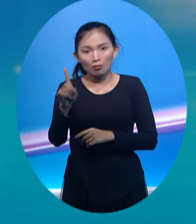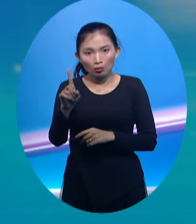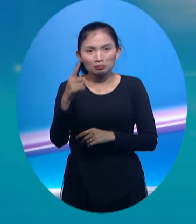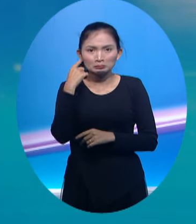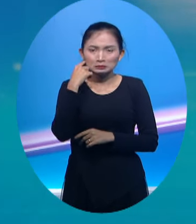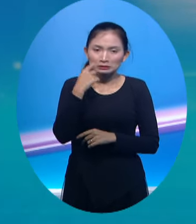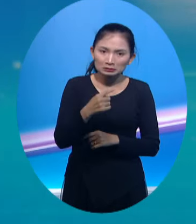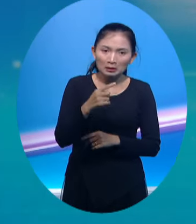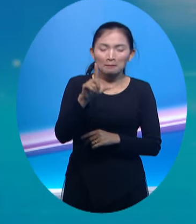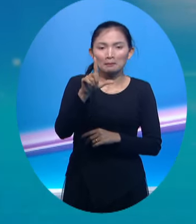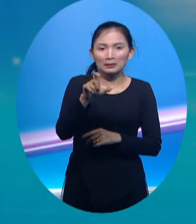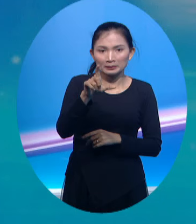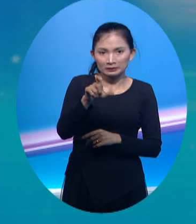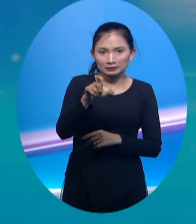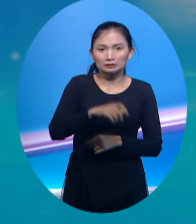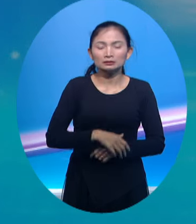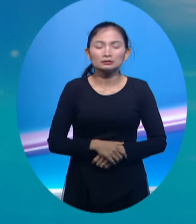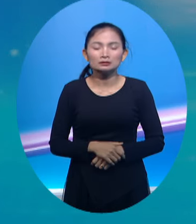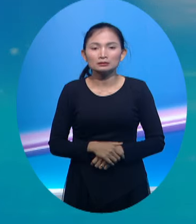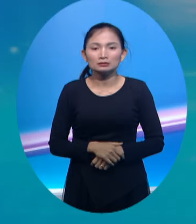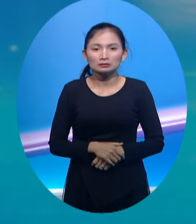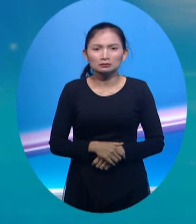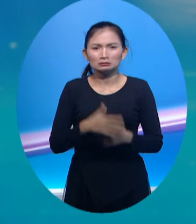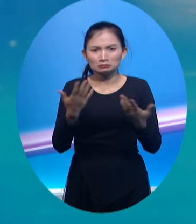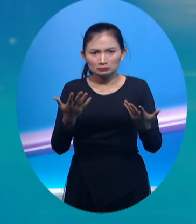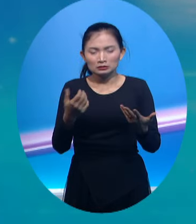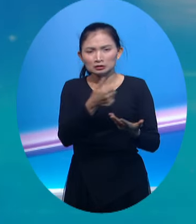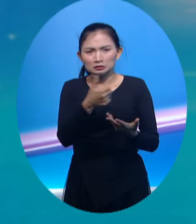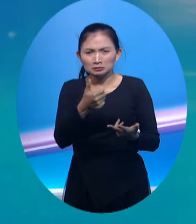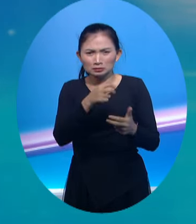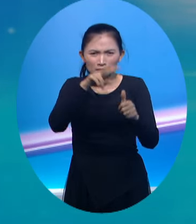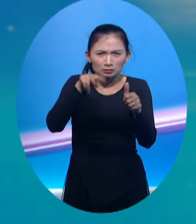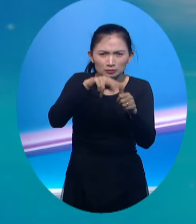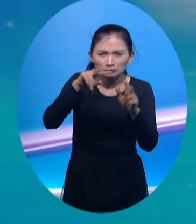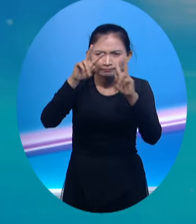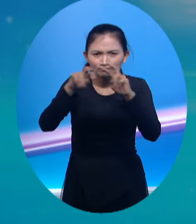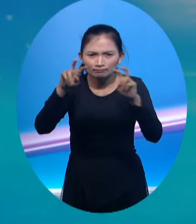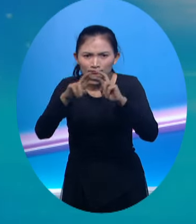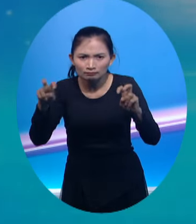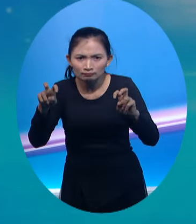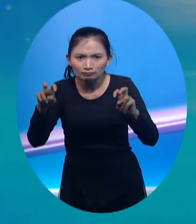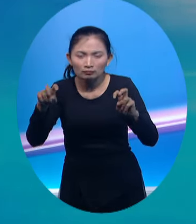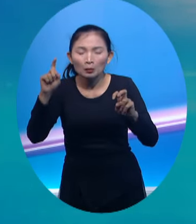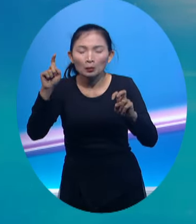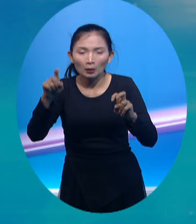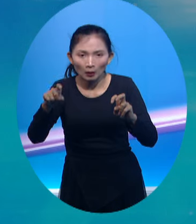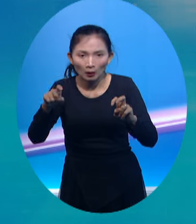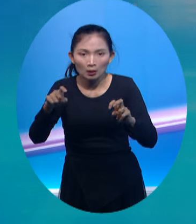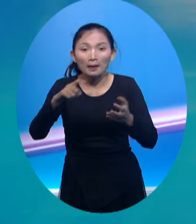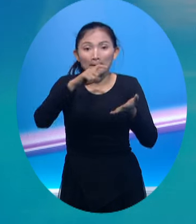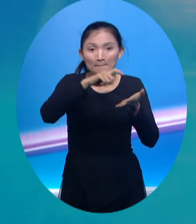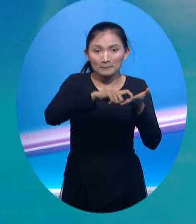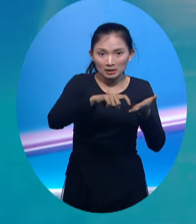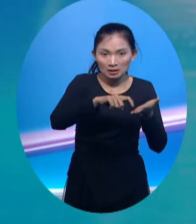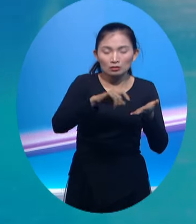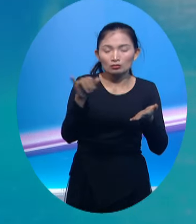Airlines Tối qua Singapore cho biết sẽ gửi các nhà điều tra đến thủ đô Bangkok Thái Lan đại diện của Mỹ và Hãng máy bay Boeing cũng đang liên